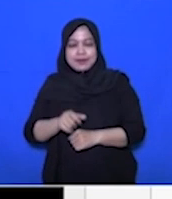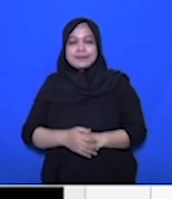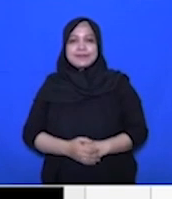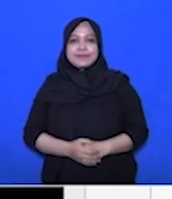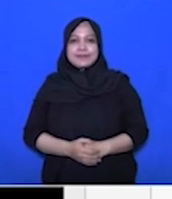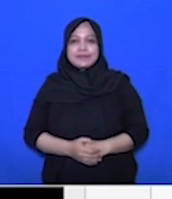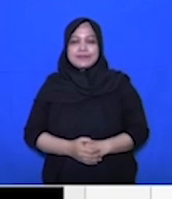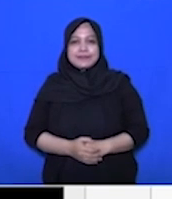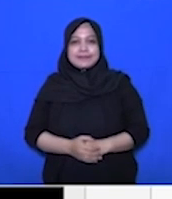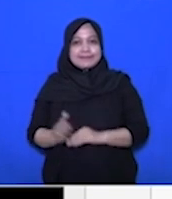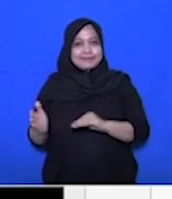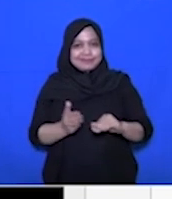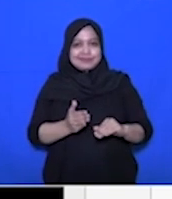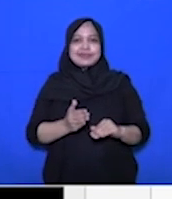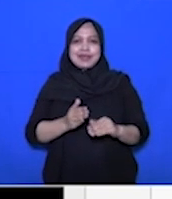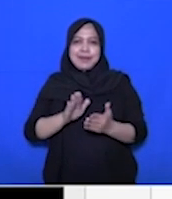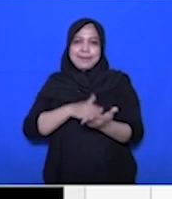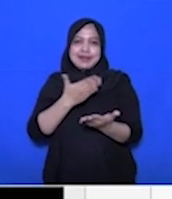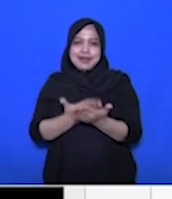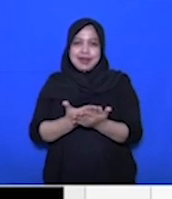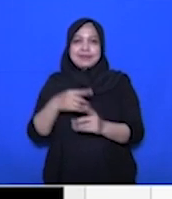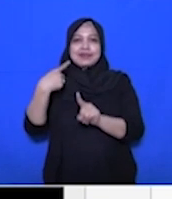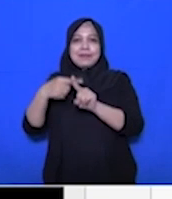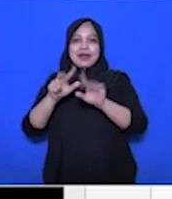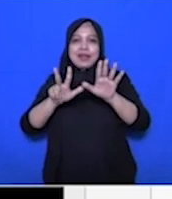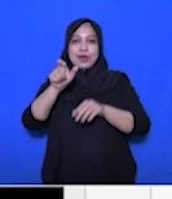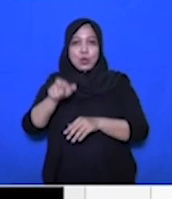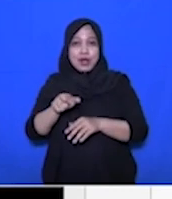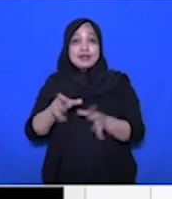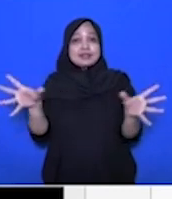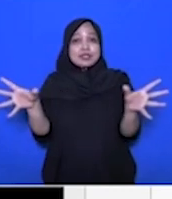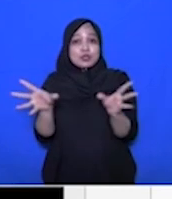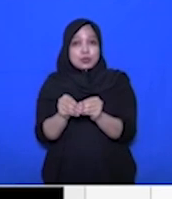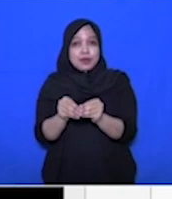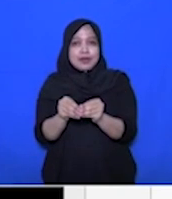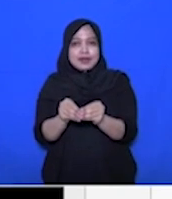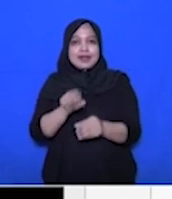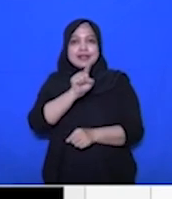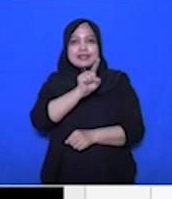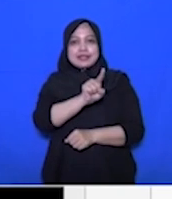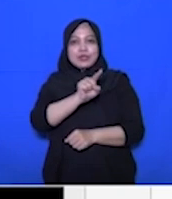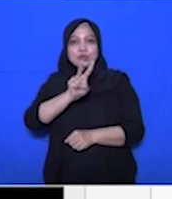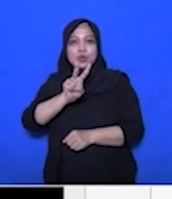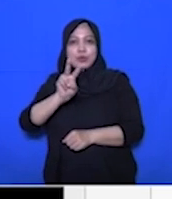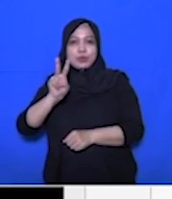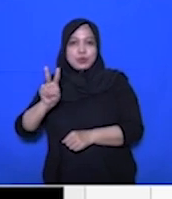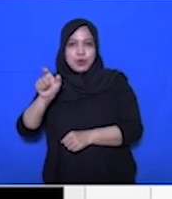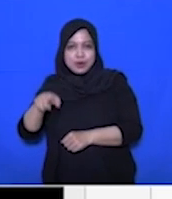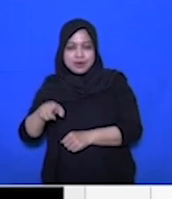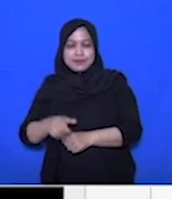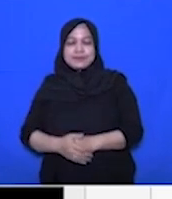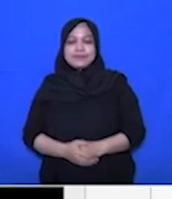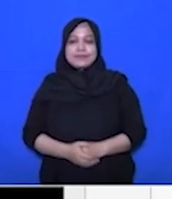kemudian masih ada kasus kematian sebanyak delapan orang sehingga total kasus kematian adalah 120 dua